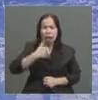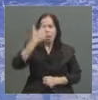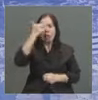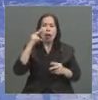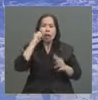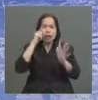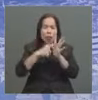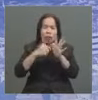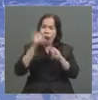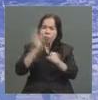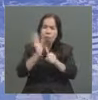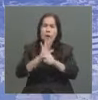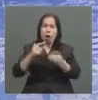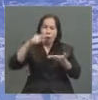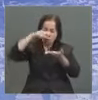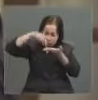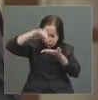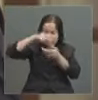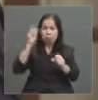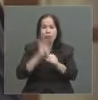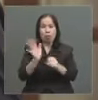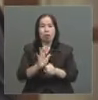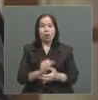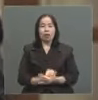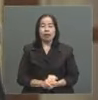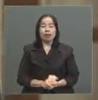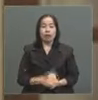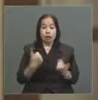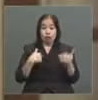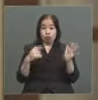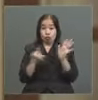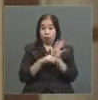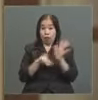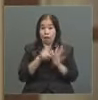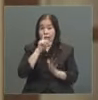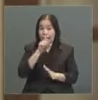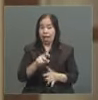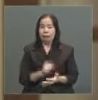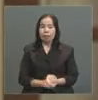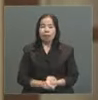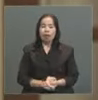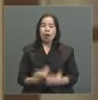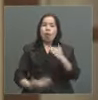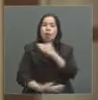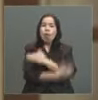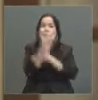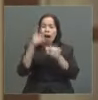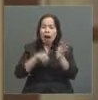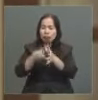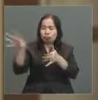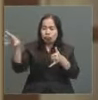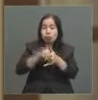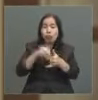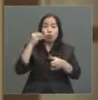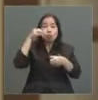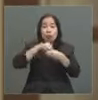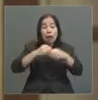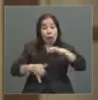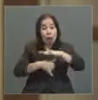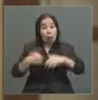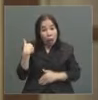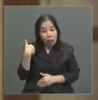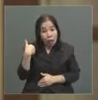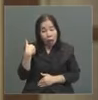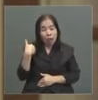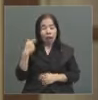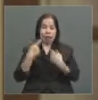พอกับเขาครับผม ค่ะคำถามสุดท้ายเมื่อสักครู่คุณหมอบอกว่าโอกาสของการติดเชื้อภายในบ้านเนี่ยมีเกิดขึ้นได้